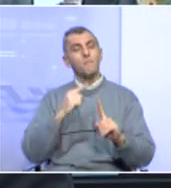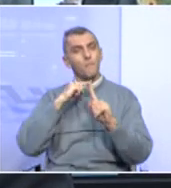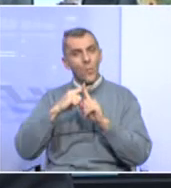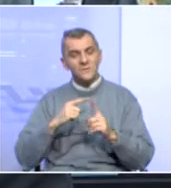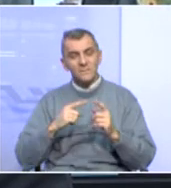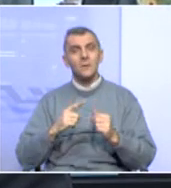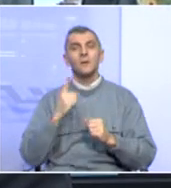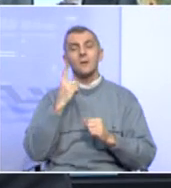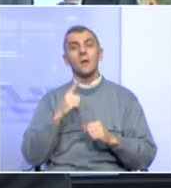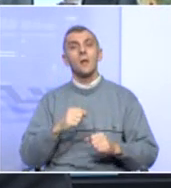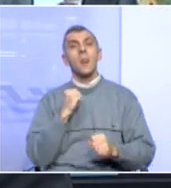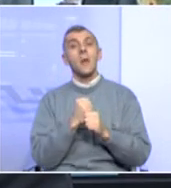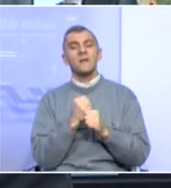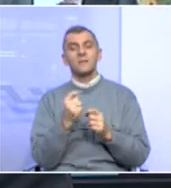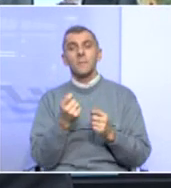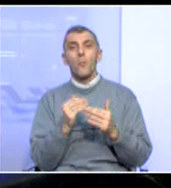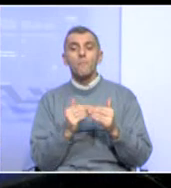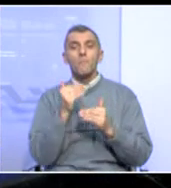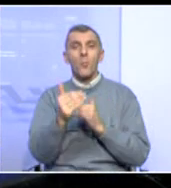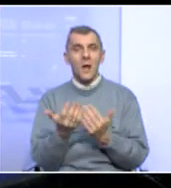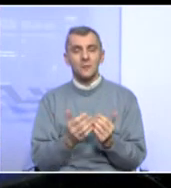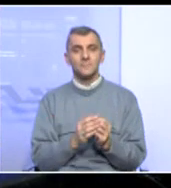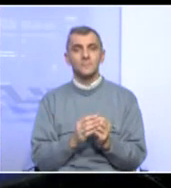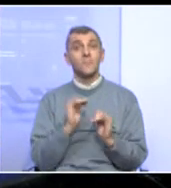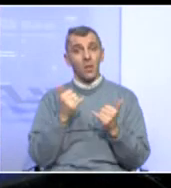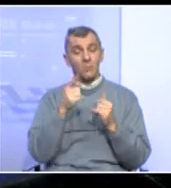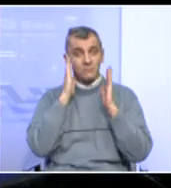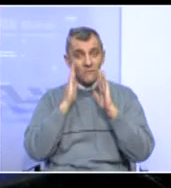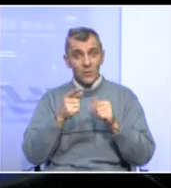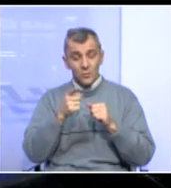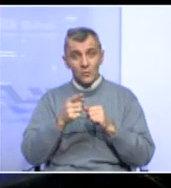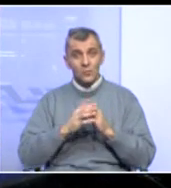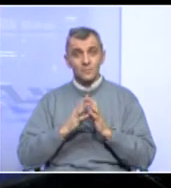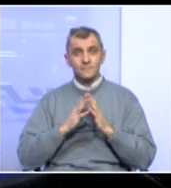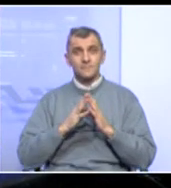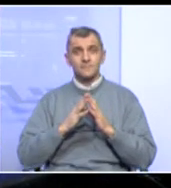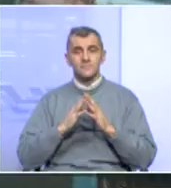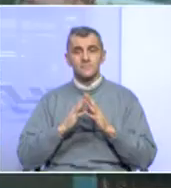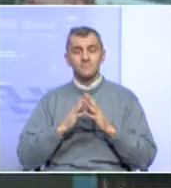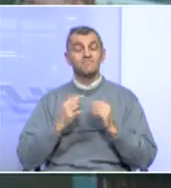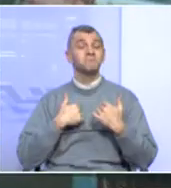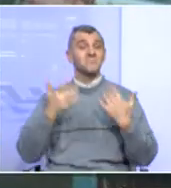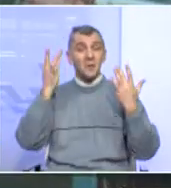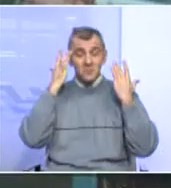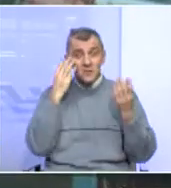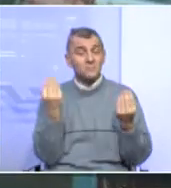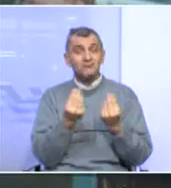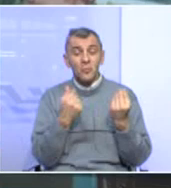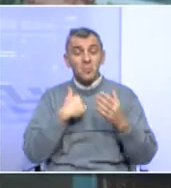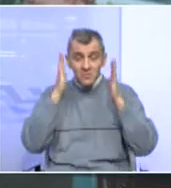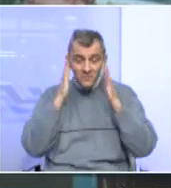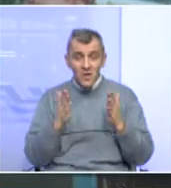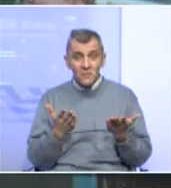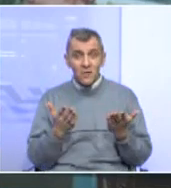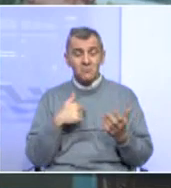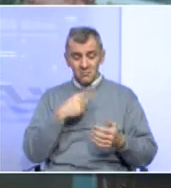da će se napraviti pomak. Vjerujete li to? Pa ne znam zašto bi vjerovali ako nam za